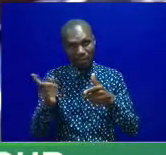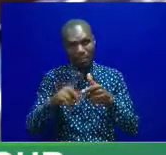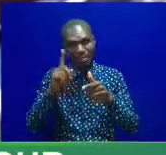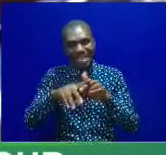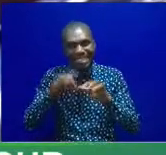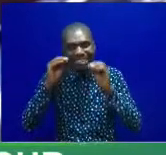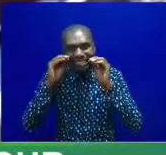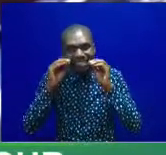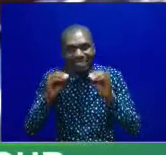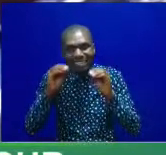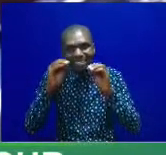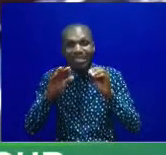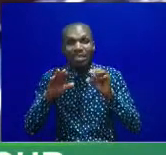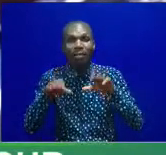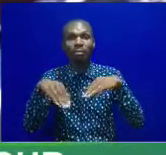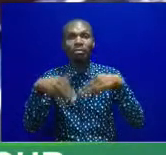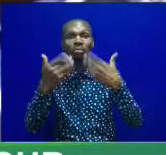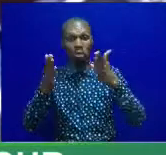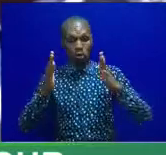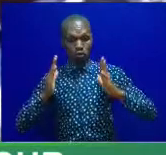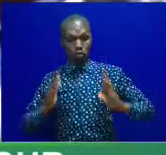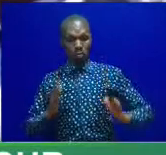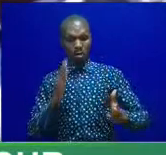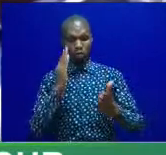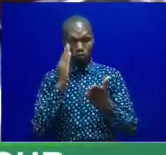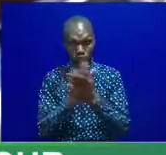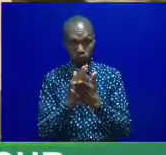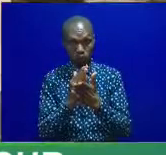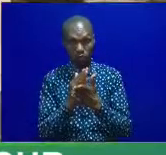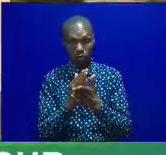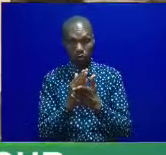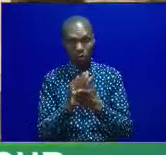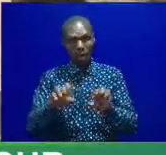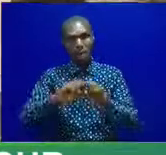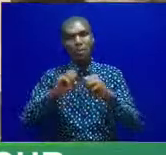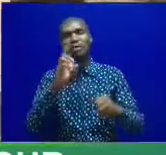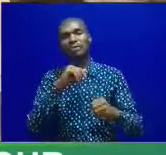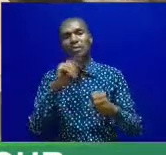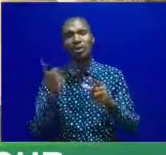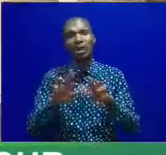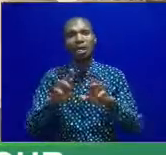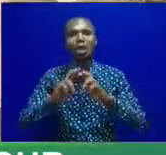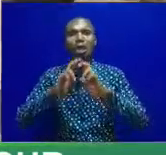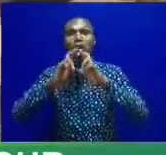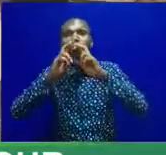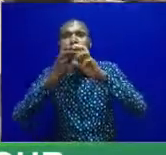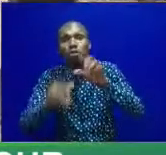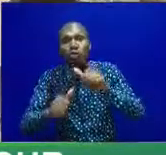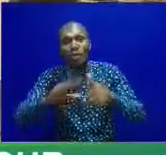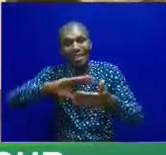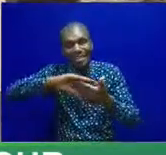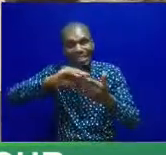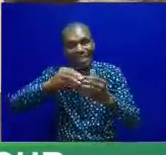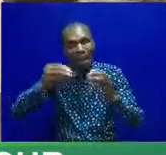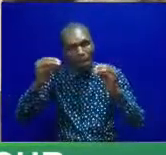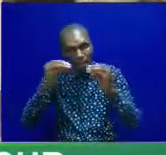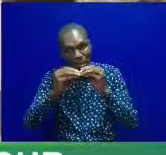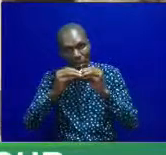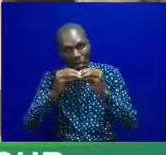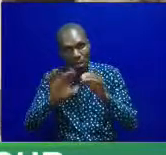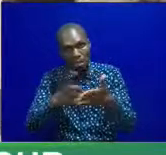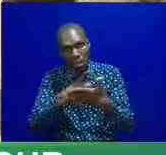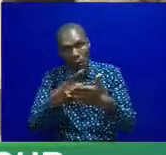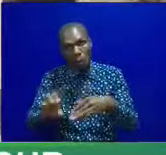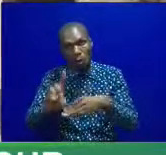kutueleza namna haki zao zinavyokiukwa. Oroboti uranyara kobakora sugwa kurwa asebi kare obyo bye wiki